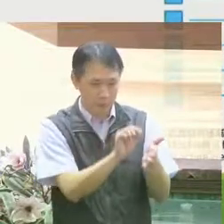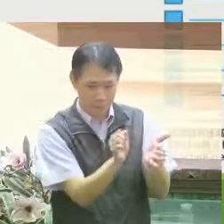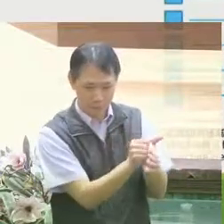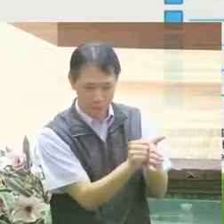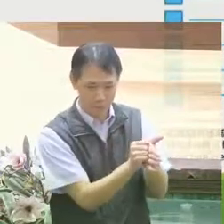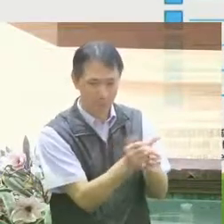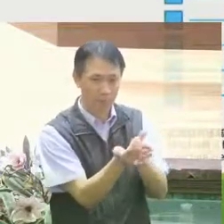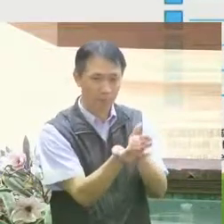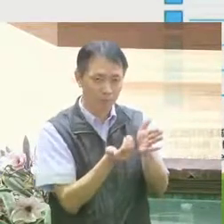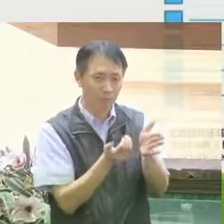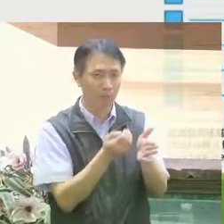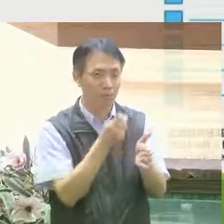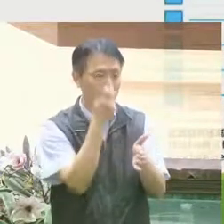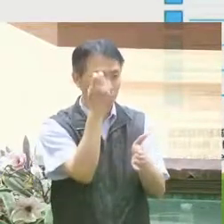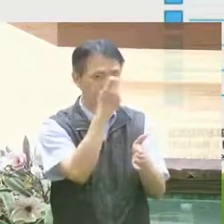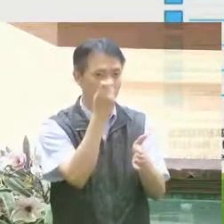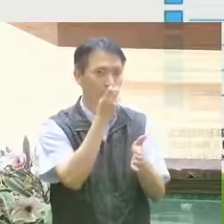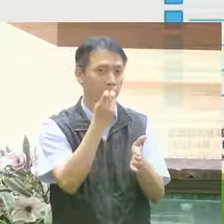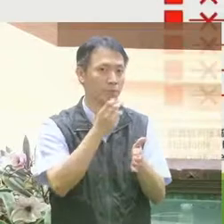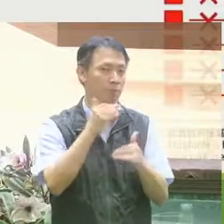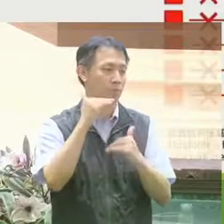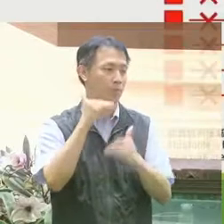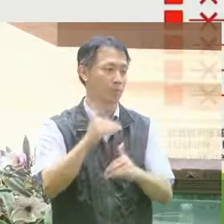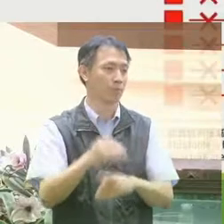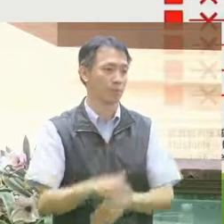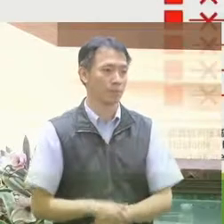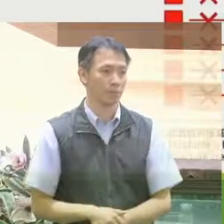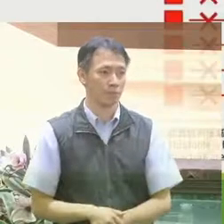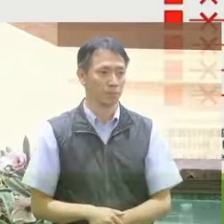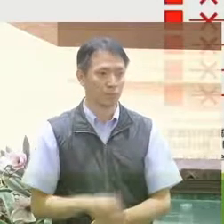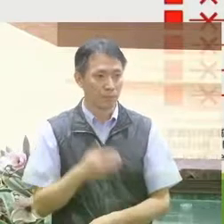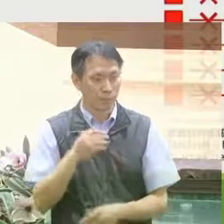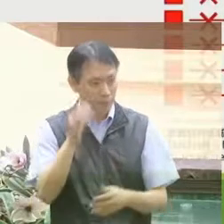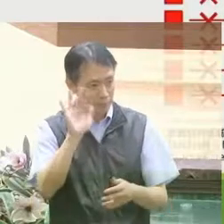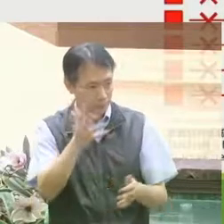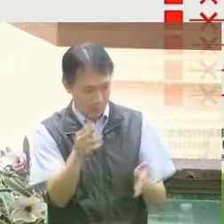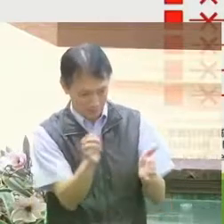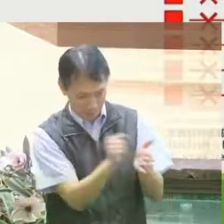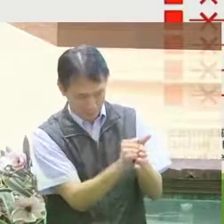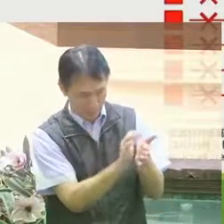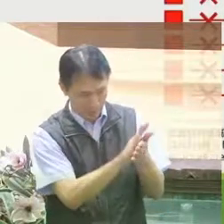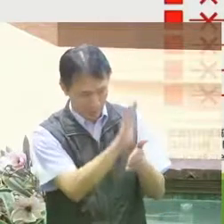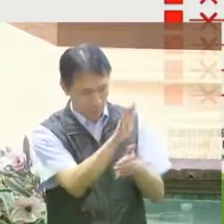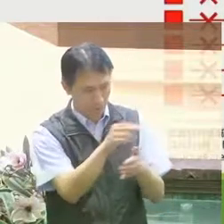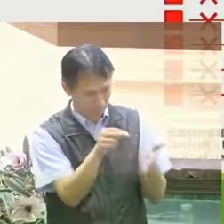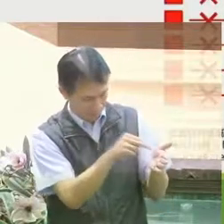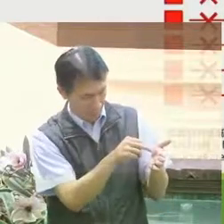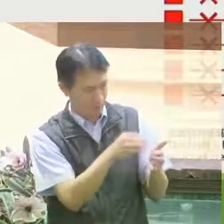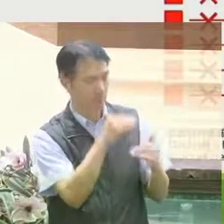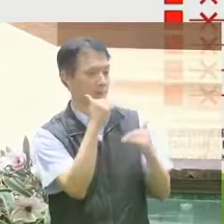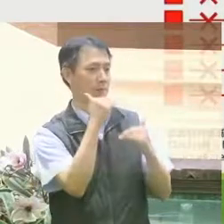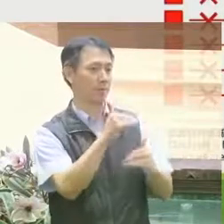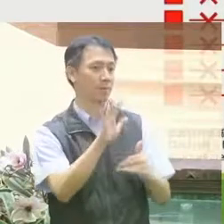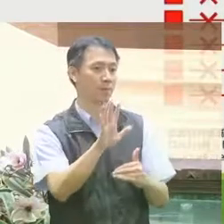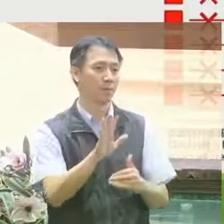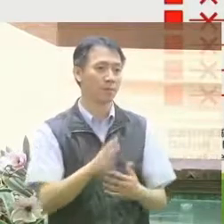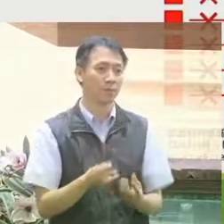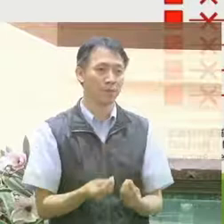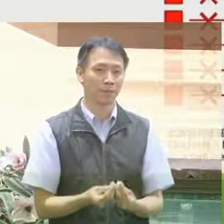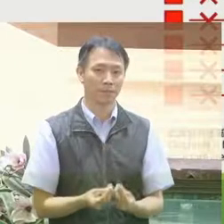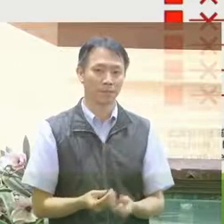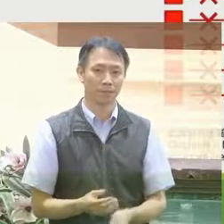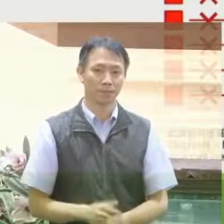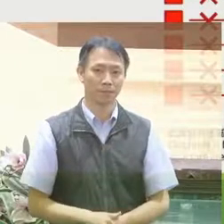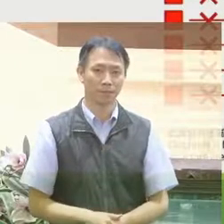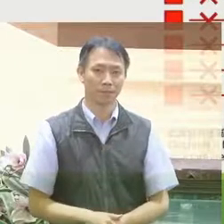前的检查没有超过限制，但是在一同写入之后就发现超出了限制。在这里的